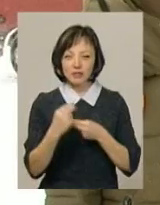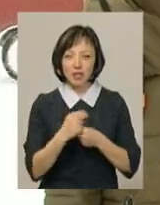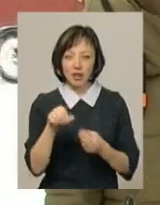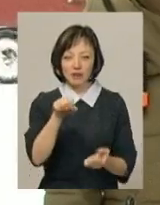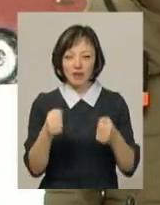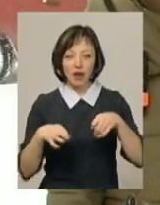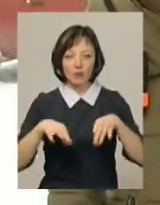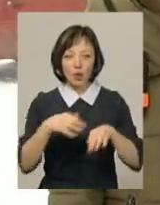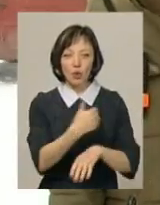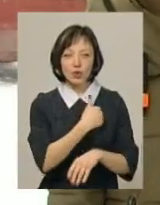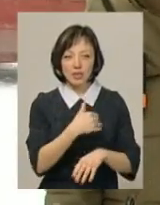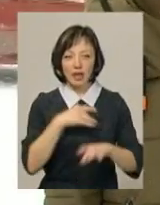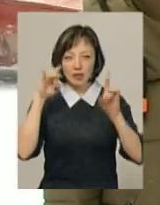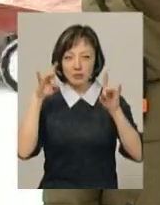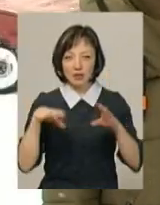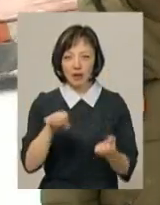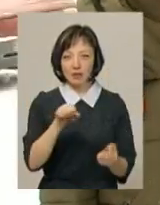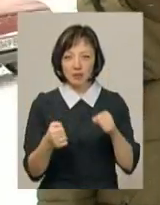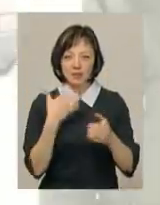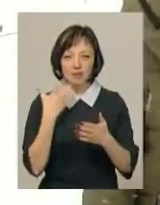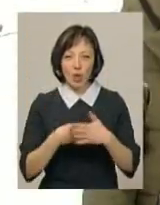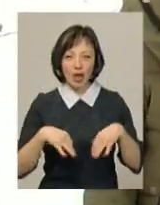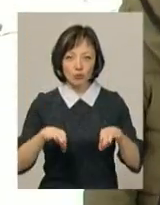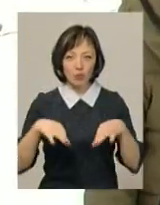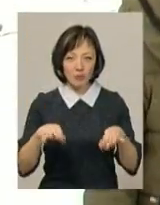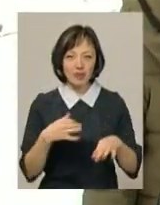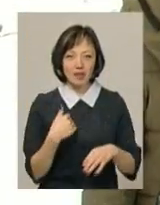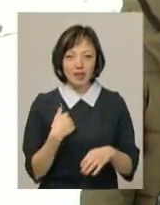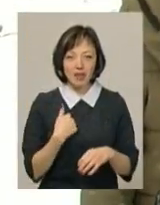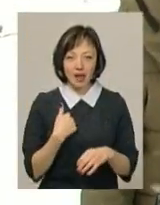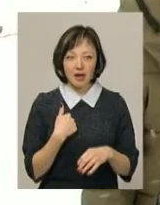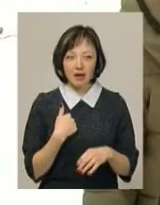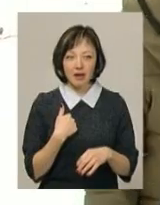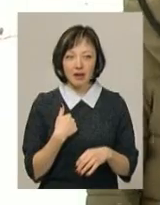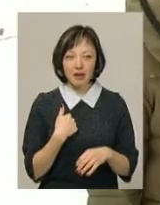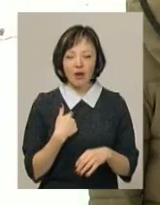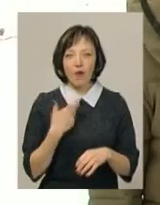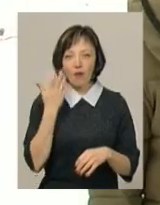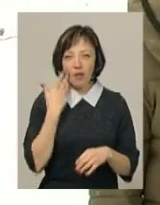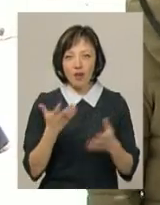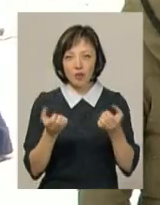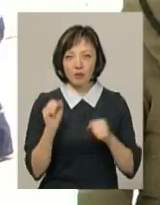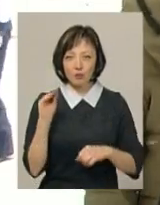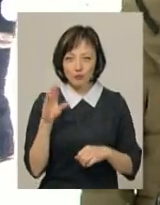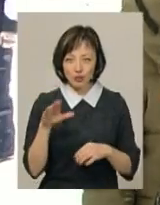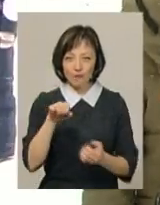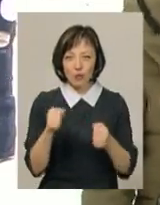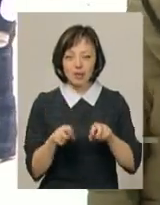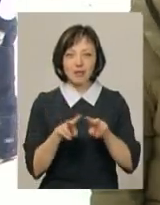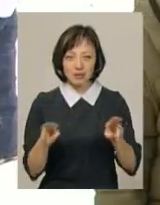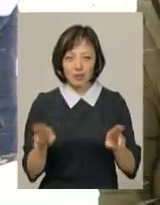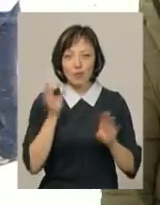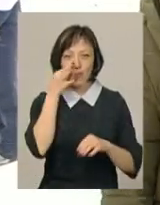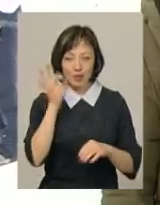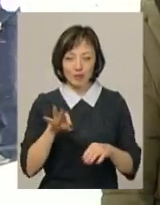само хотіли би екстремально керувати своїм автомобілем. Я сподіваюся, коли я вивчусь та отримую водійські права, я так само вміло